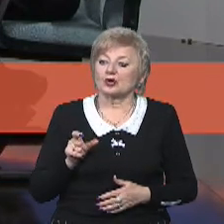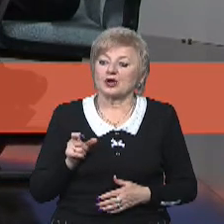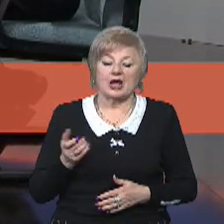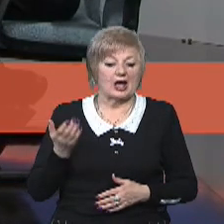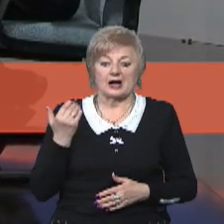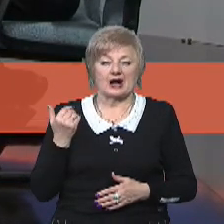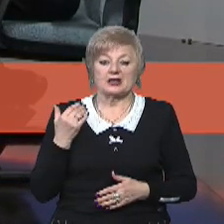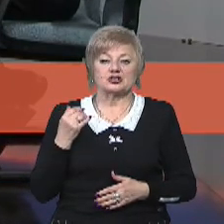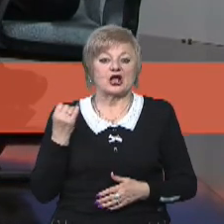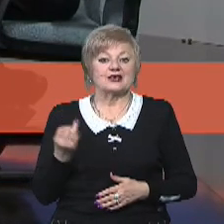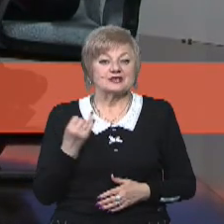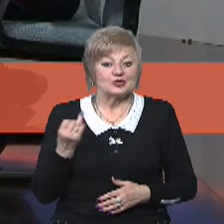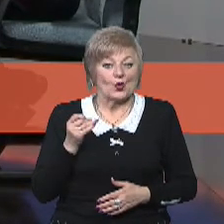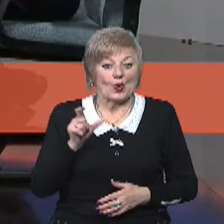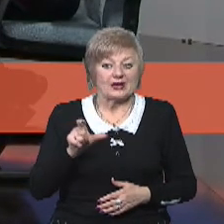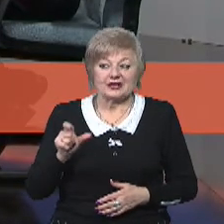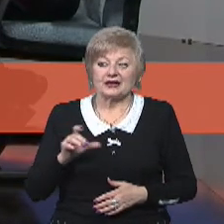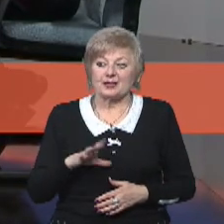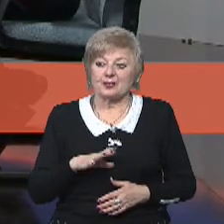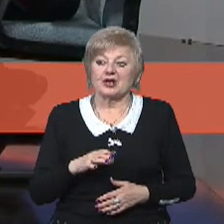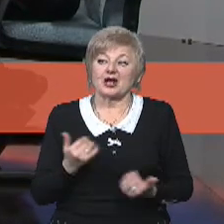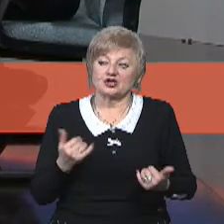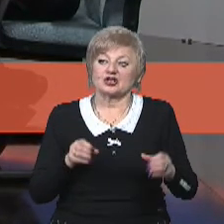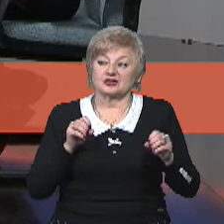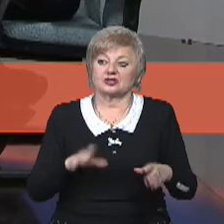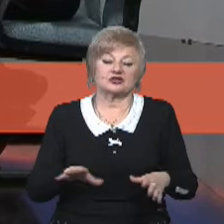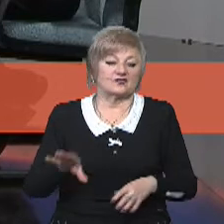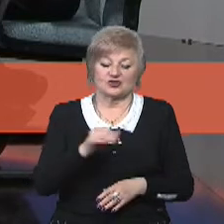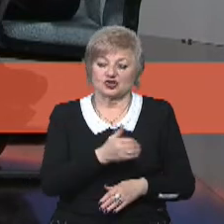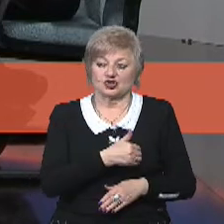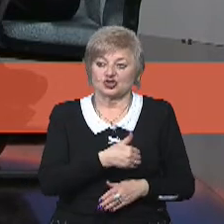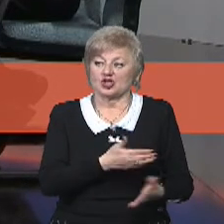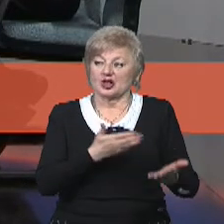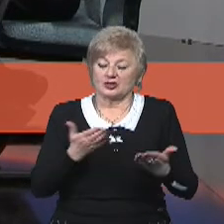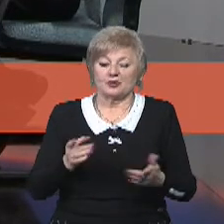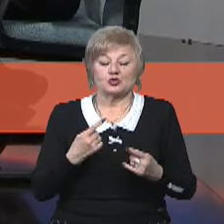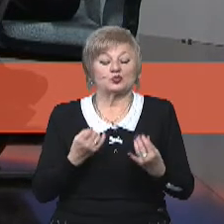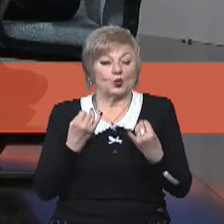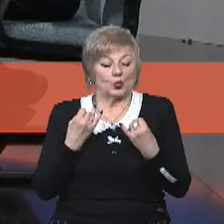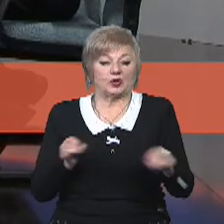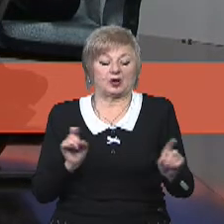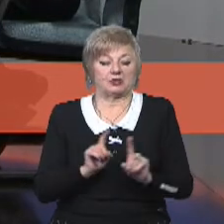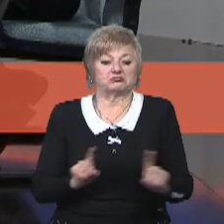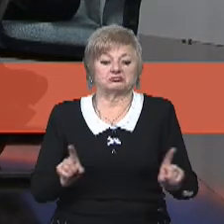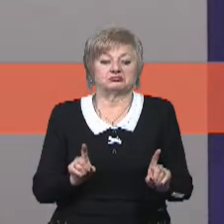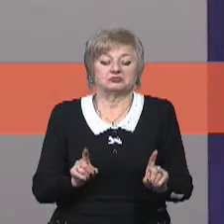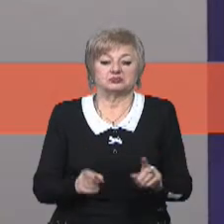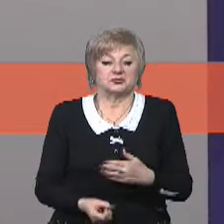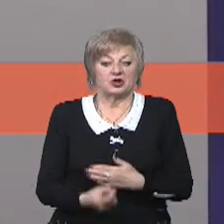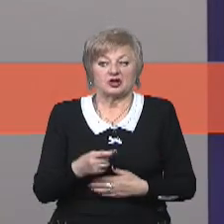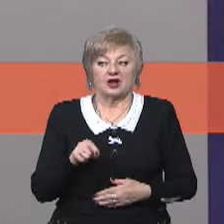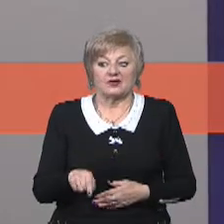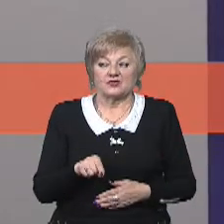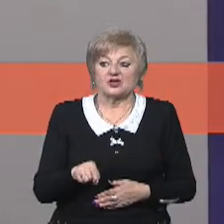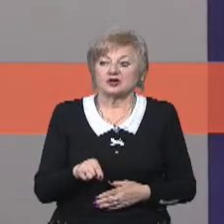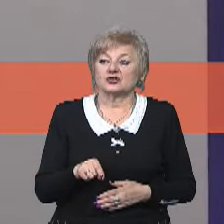раніше тільки історики було, а в цьому так, році і це вже... здебільшого теж таке, я не можу сказати, наскільки це унікальне явище по інших експедиціях, але здебільшого археологічні